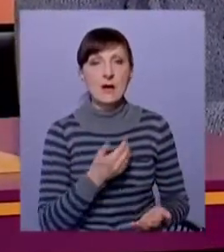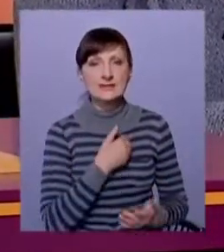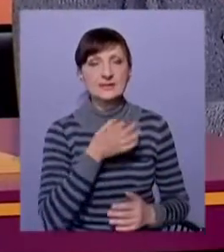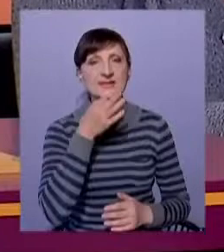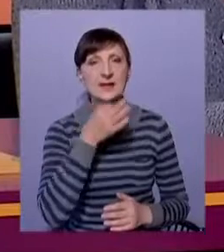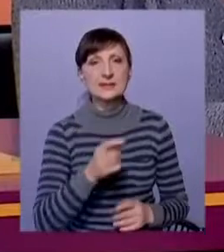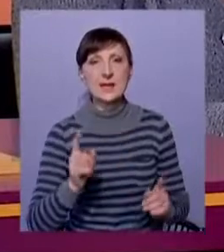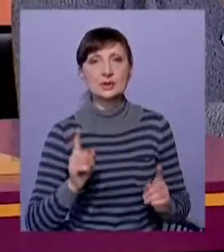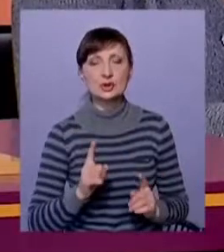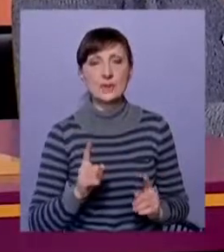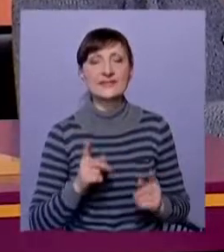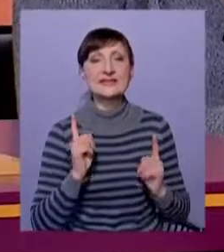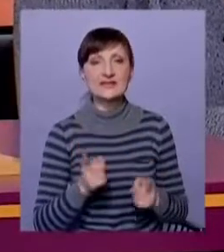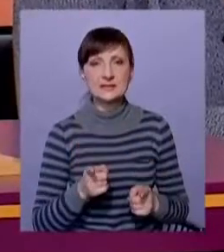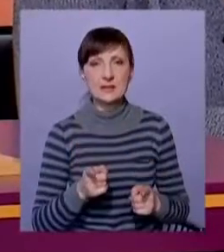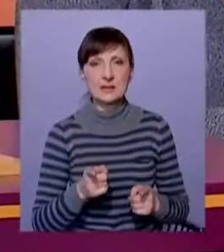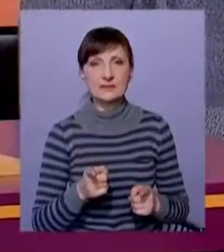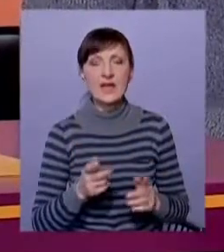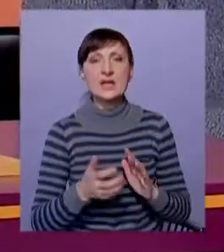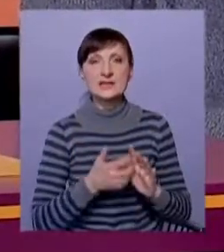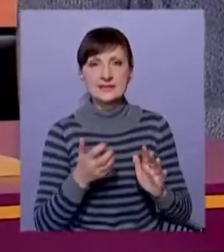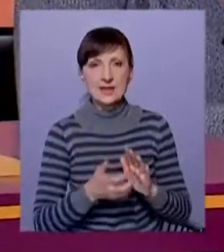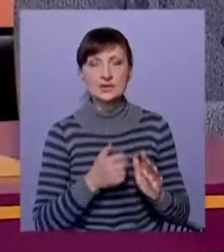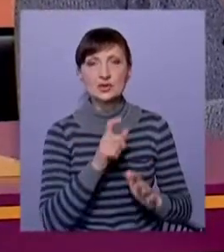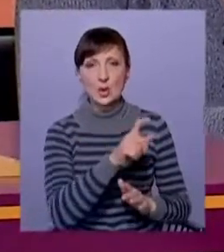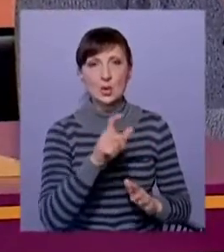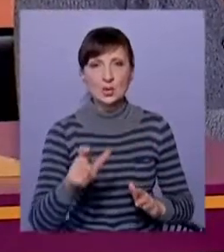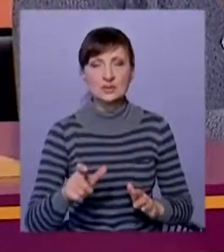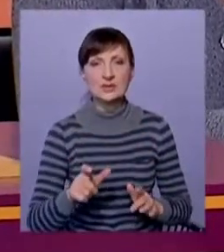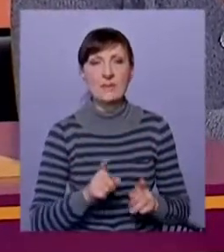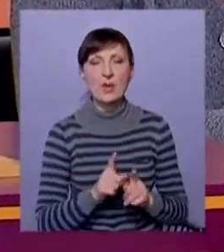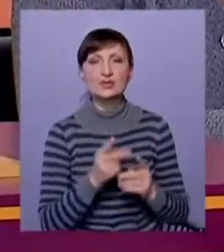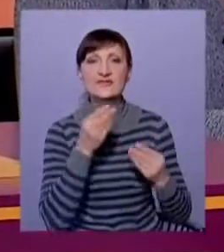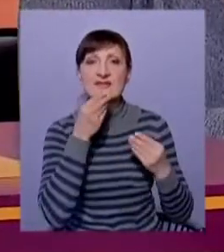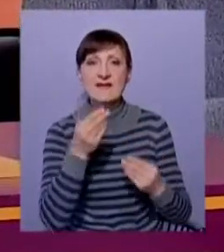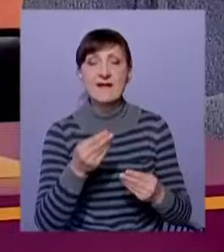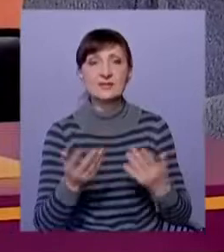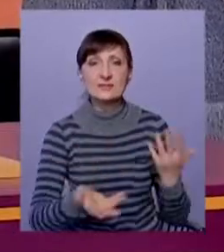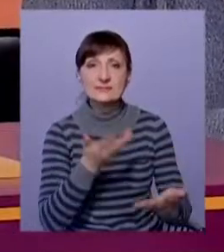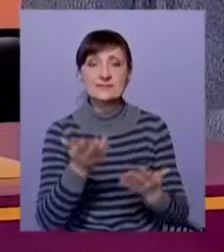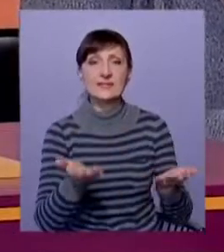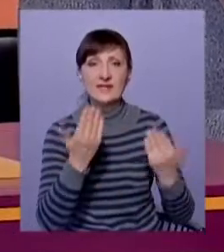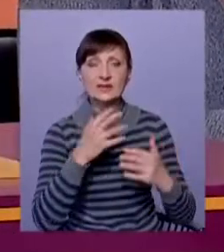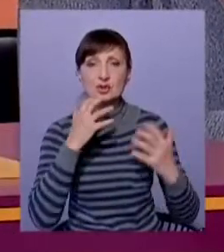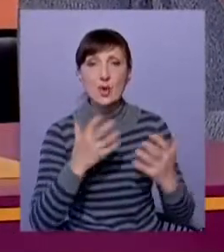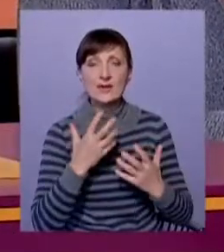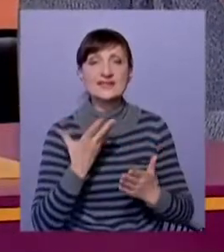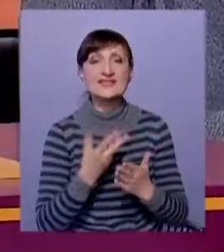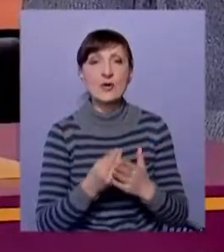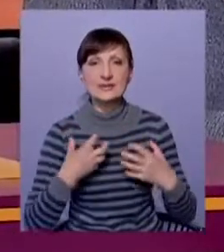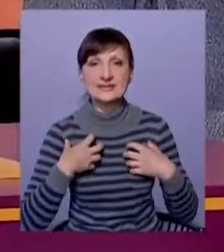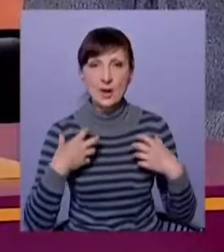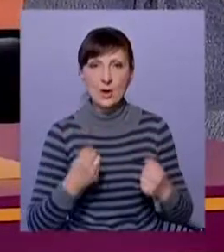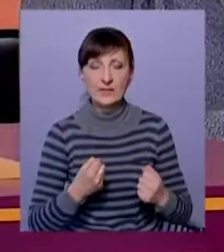отметить, что действительно недостаточная мотивация нашего общества к сохранению своего здоровья. И то,